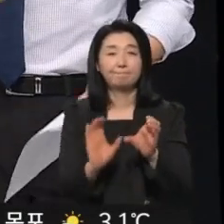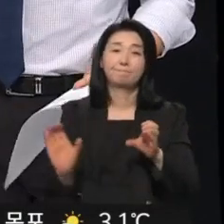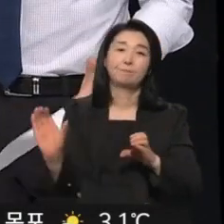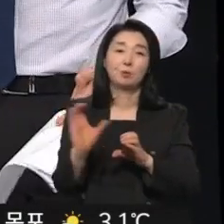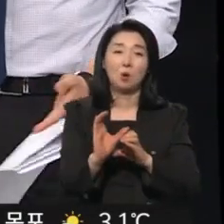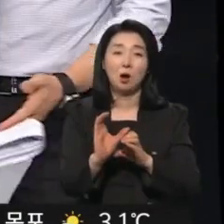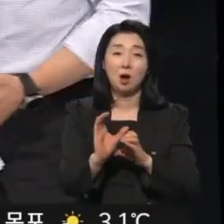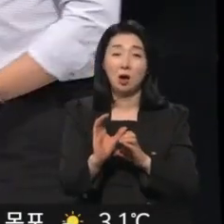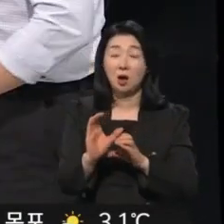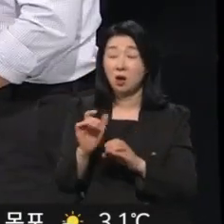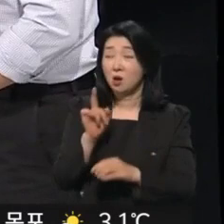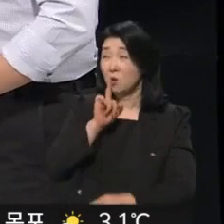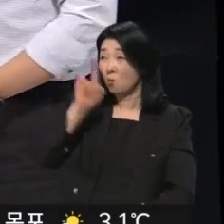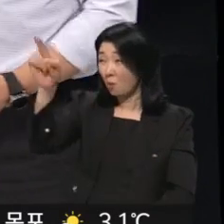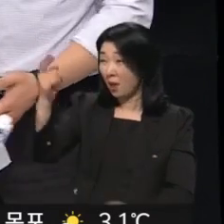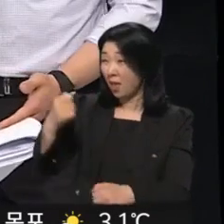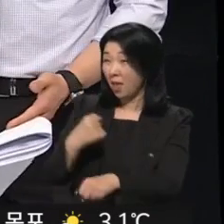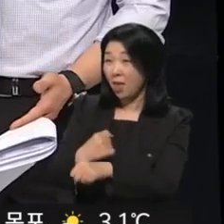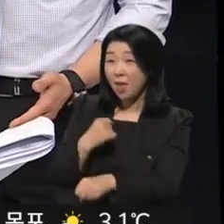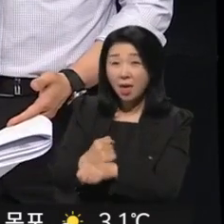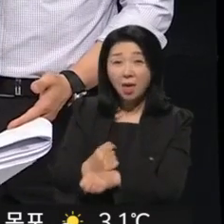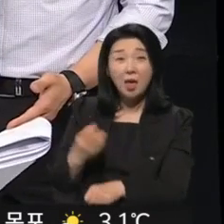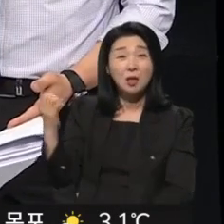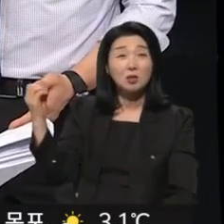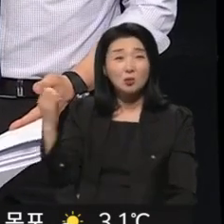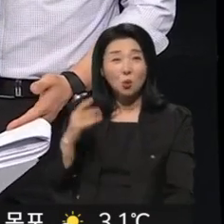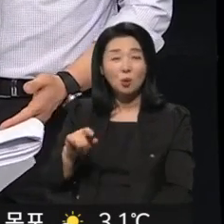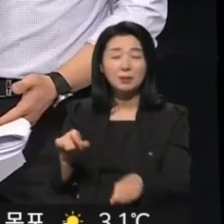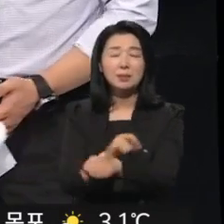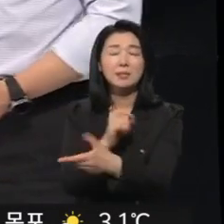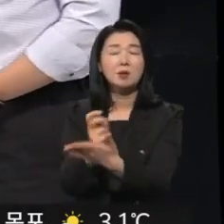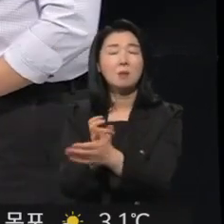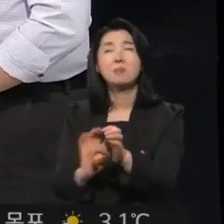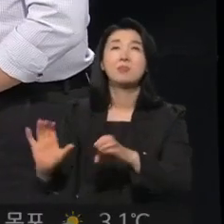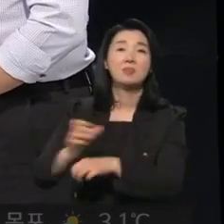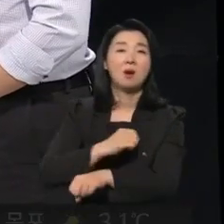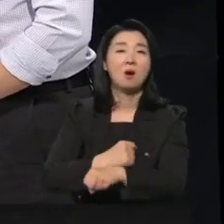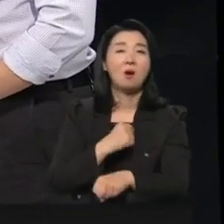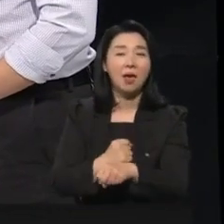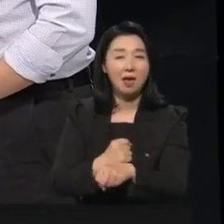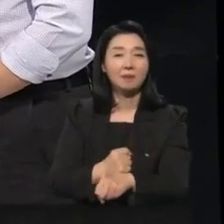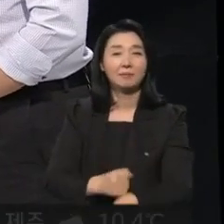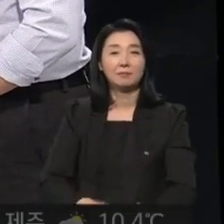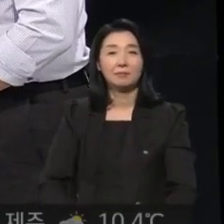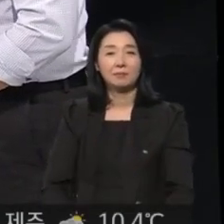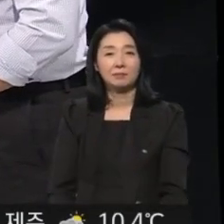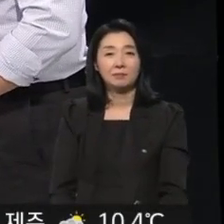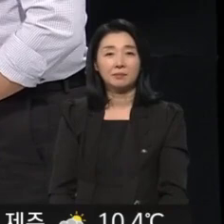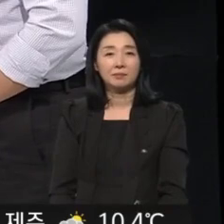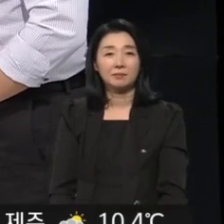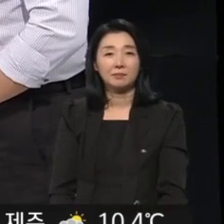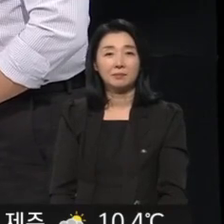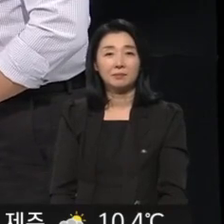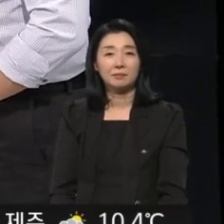이 고발받고 김건희 특검을 얹겠다는 계획인데요. 묻고 더블로 간다는